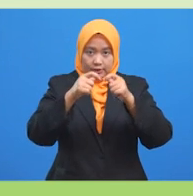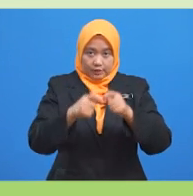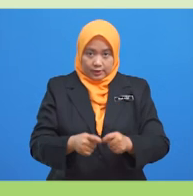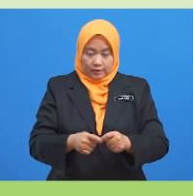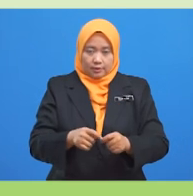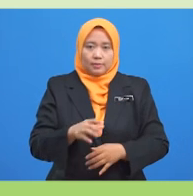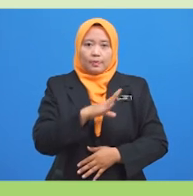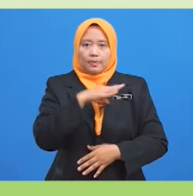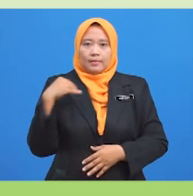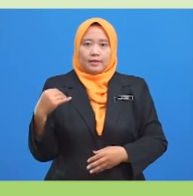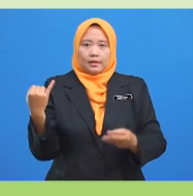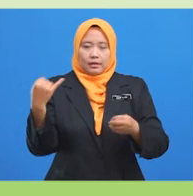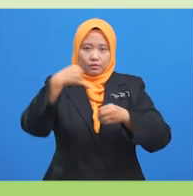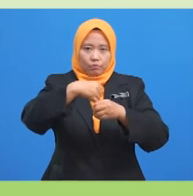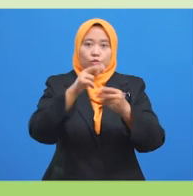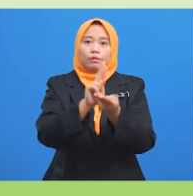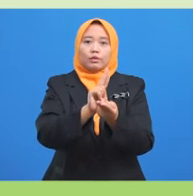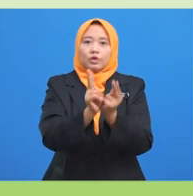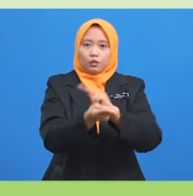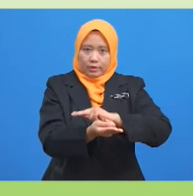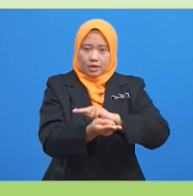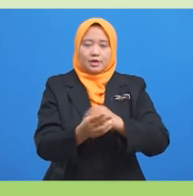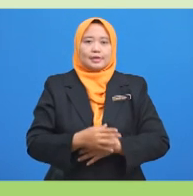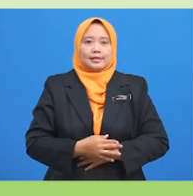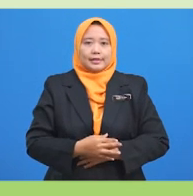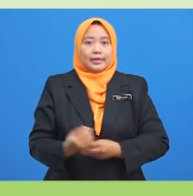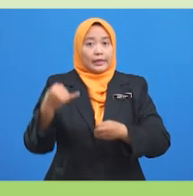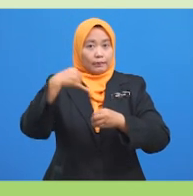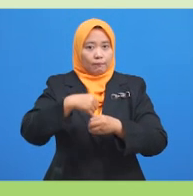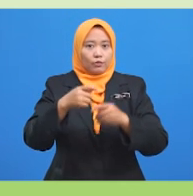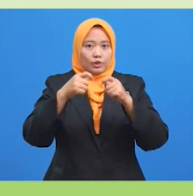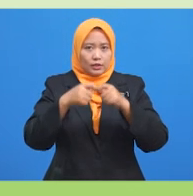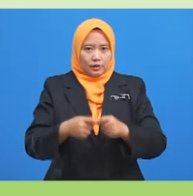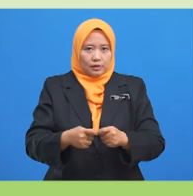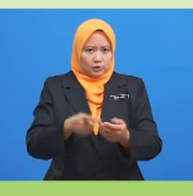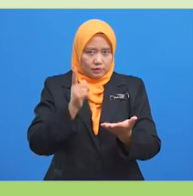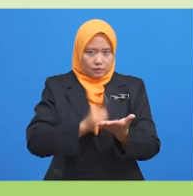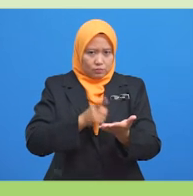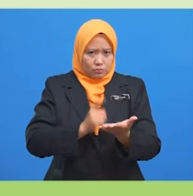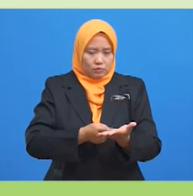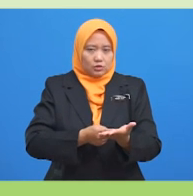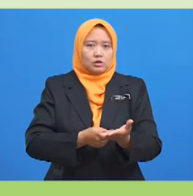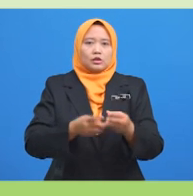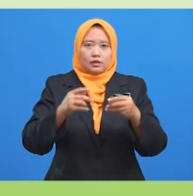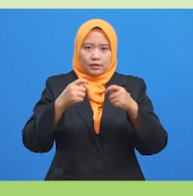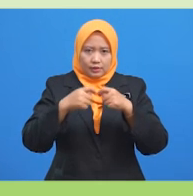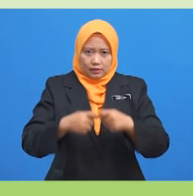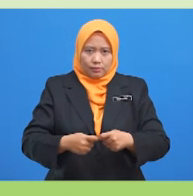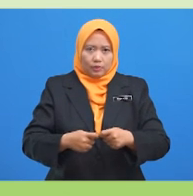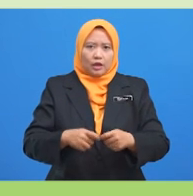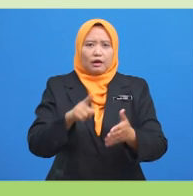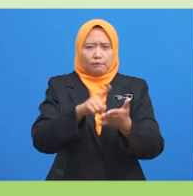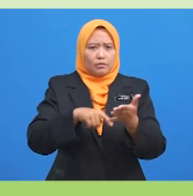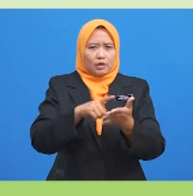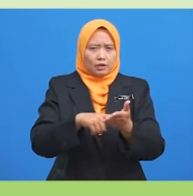kedua, input berubah. Input tetap, kuantitinya tetap pada sebarang tingkat